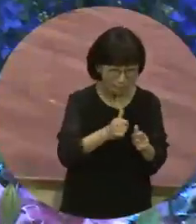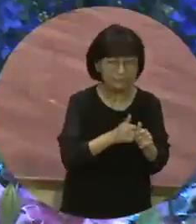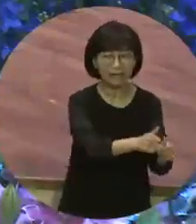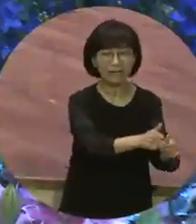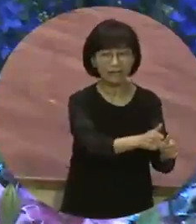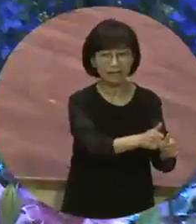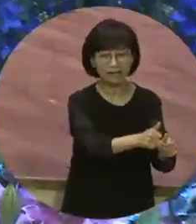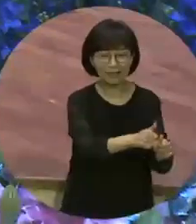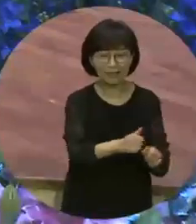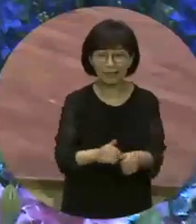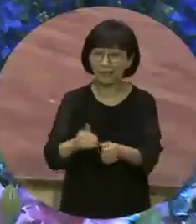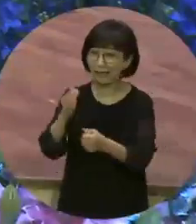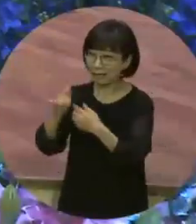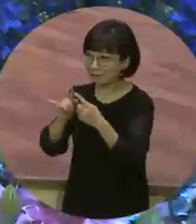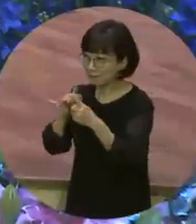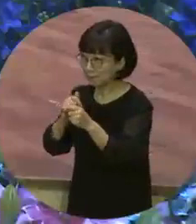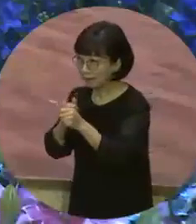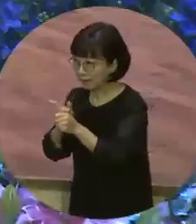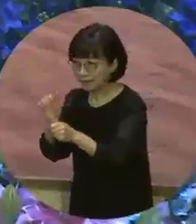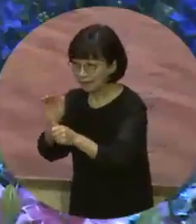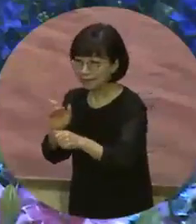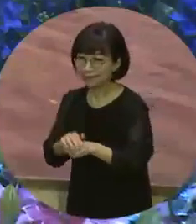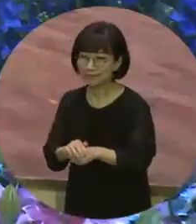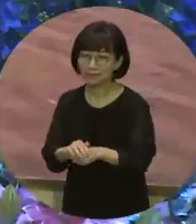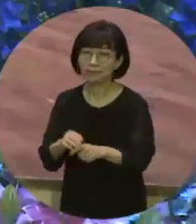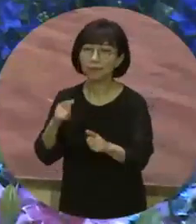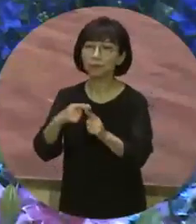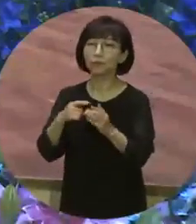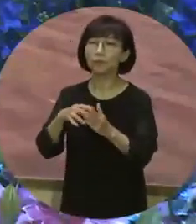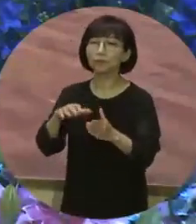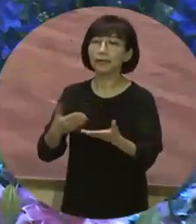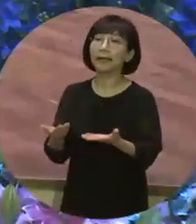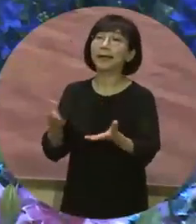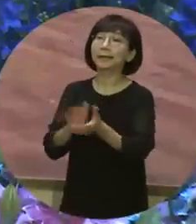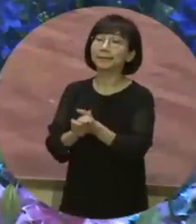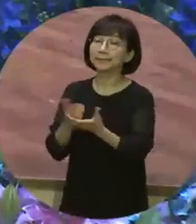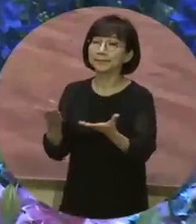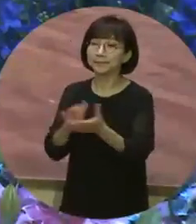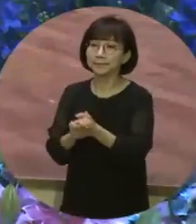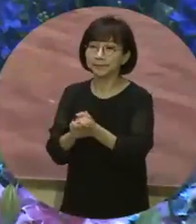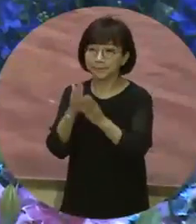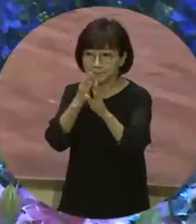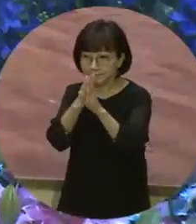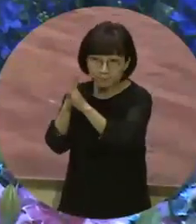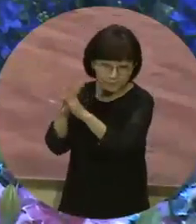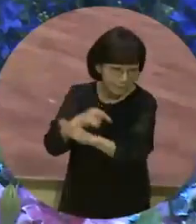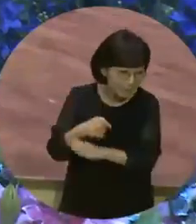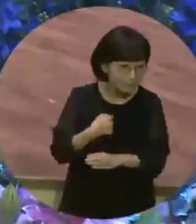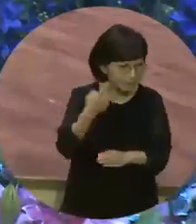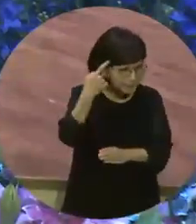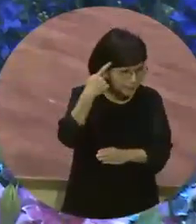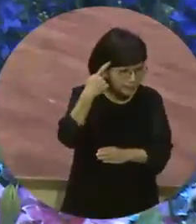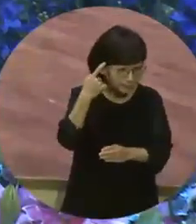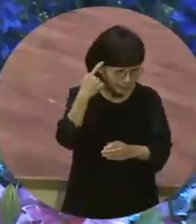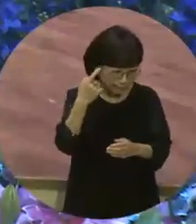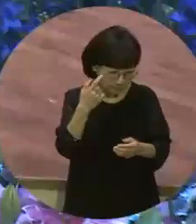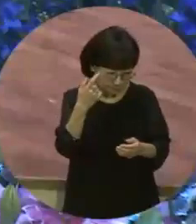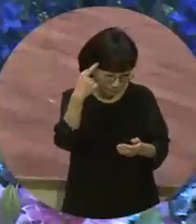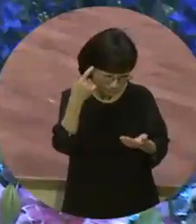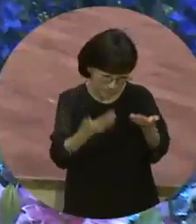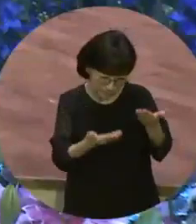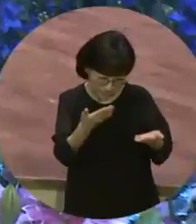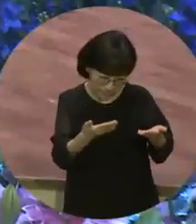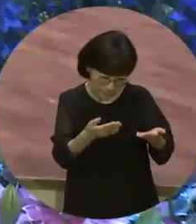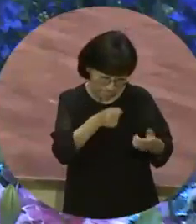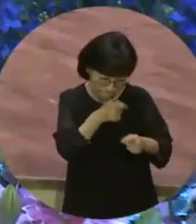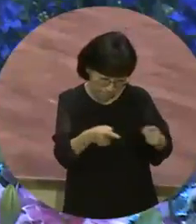대부분 자기 기분 따라 감정 따라 교회에서는 아멘 아멘 해놓고 나가서는 자기 생각대로 자기 판단대로 해요.